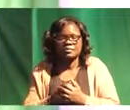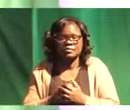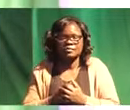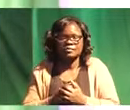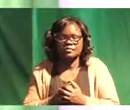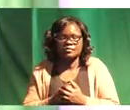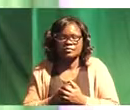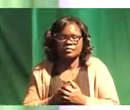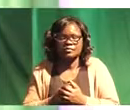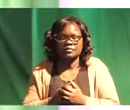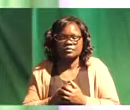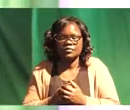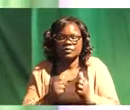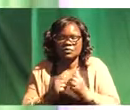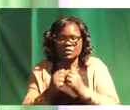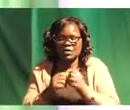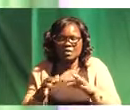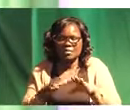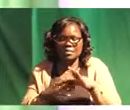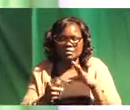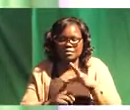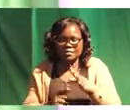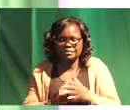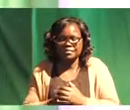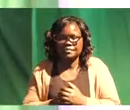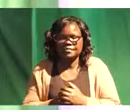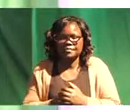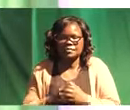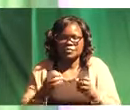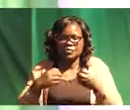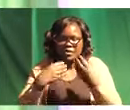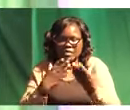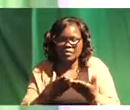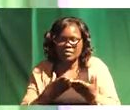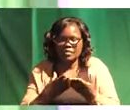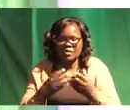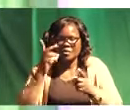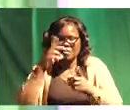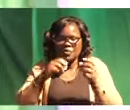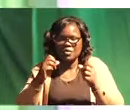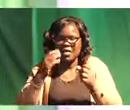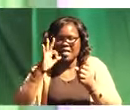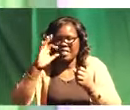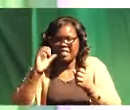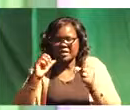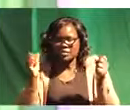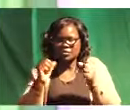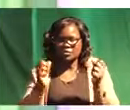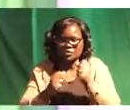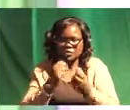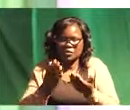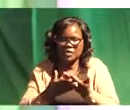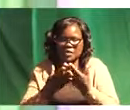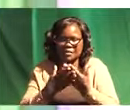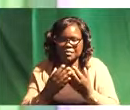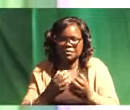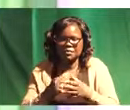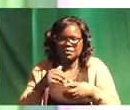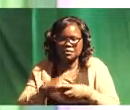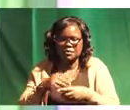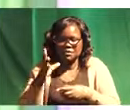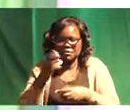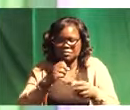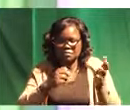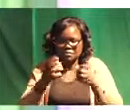MCS pamoja na wabunge wa hapa. Tunawapatia milk coolers 30 ambayo itawasaidia